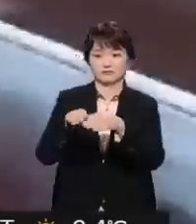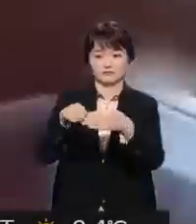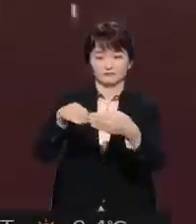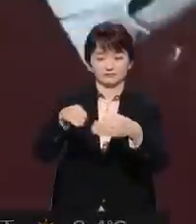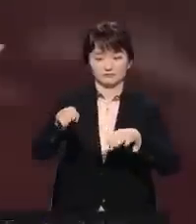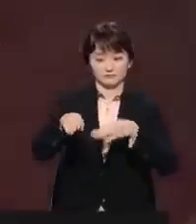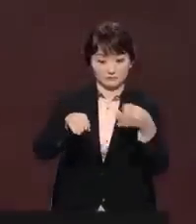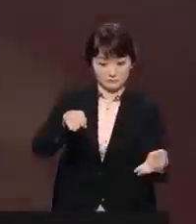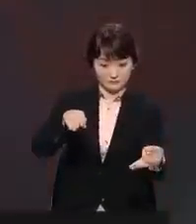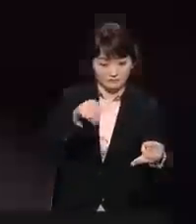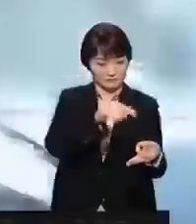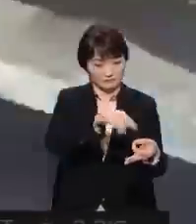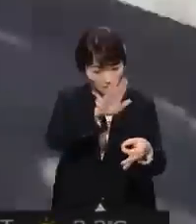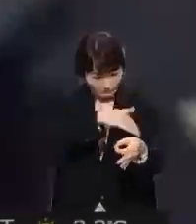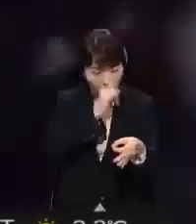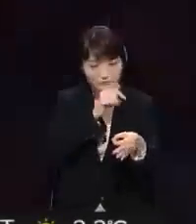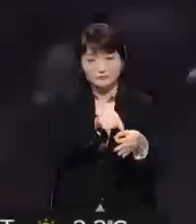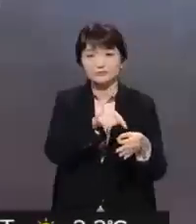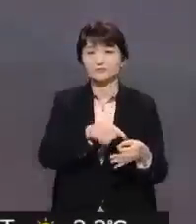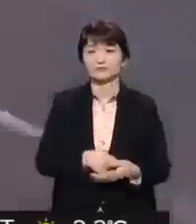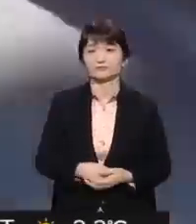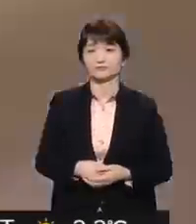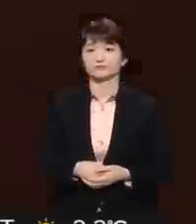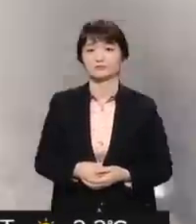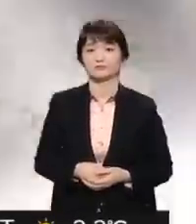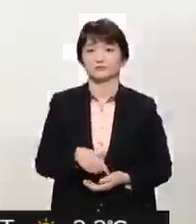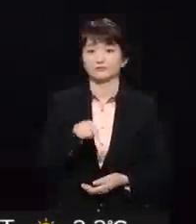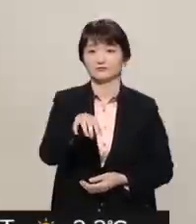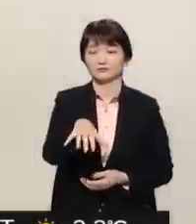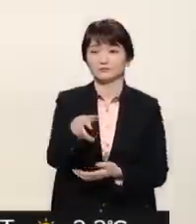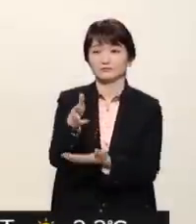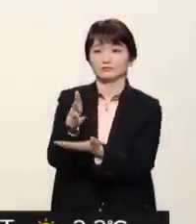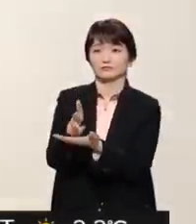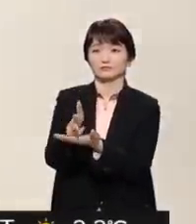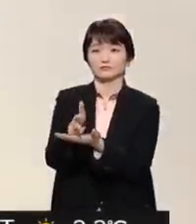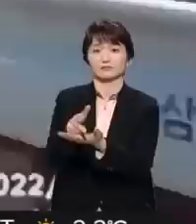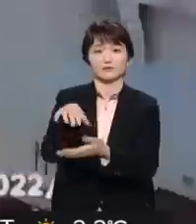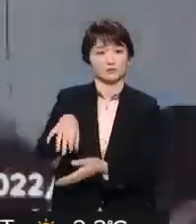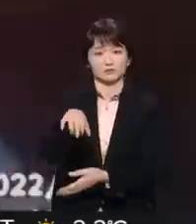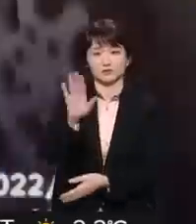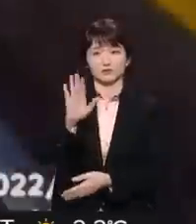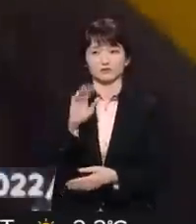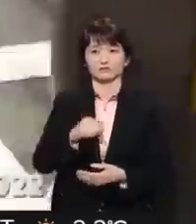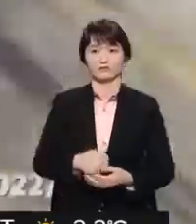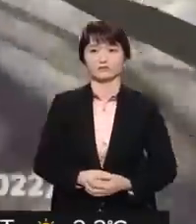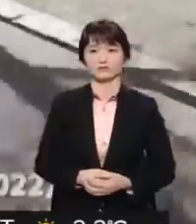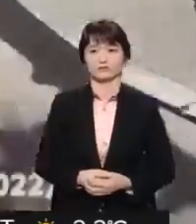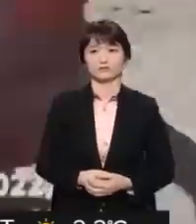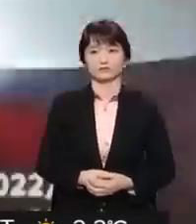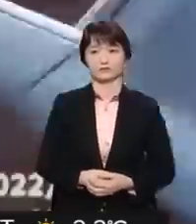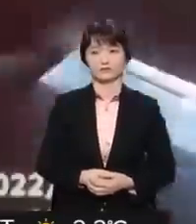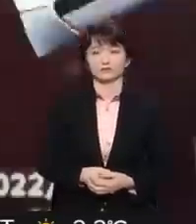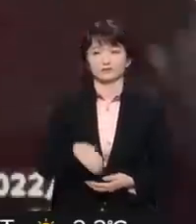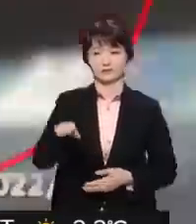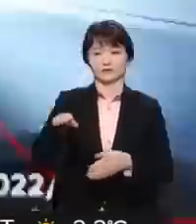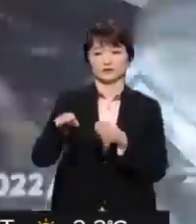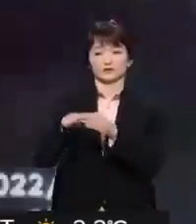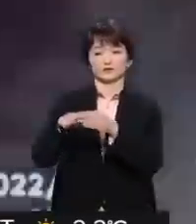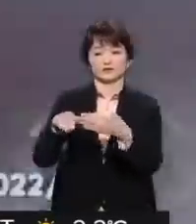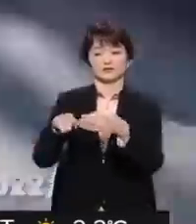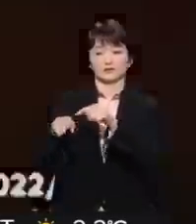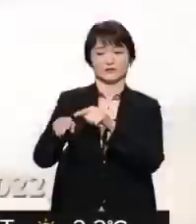뭐 그랬다네요 지금 보니까 저곳이 주차 라인이 있는 것도 아니네요 그냥 보니까 저 차량도 일단